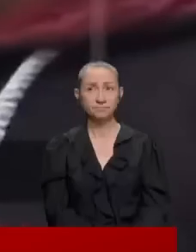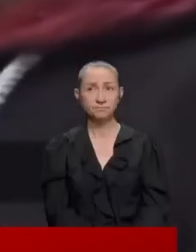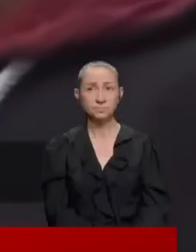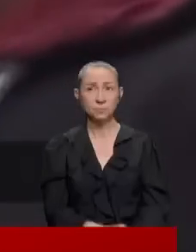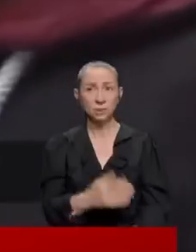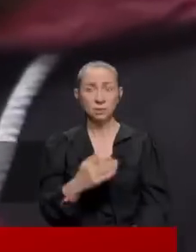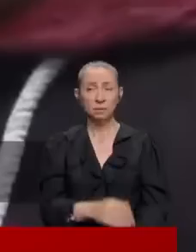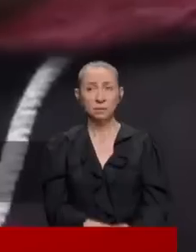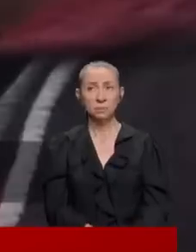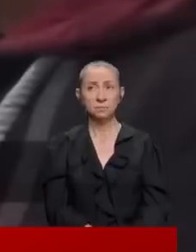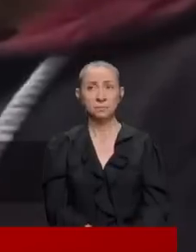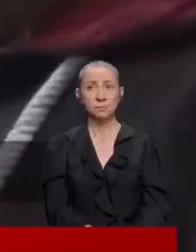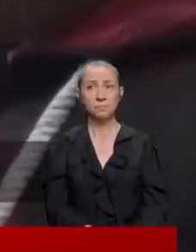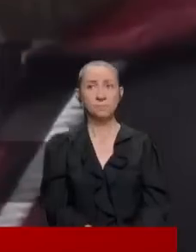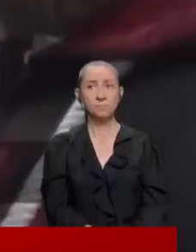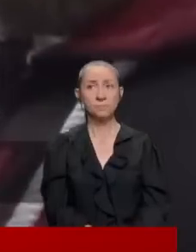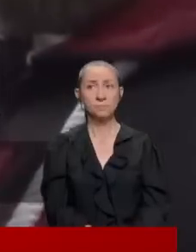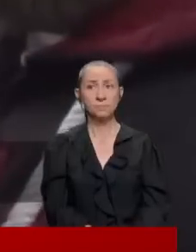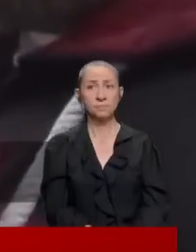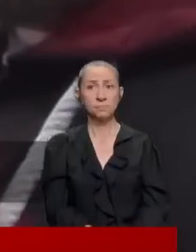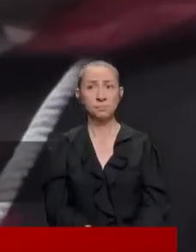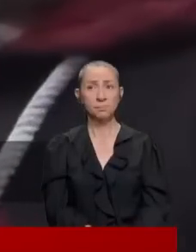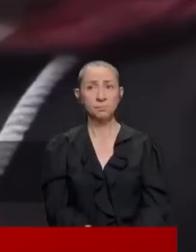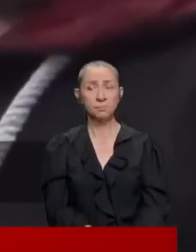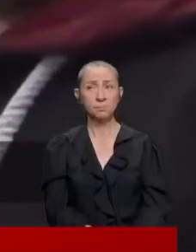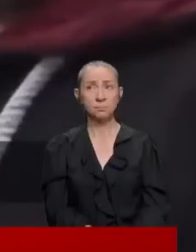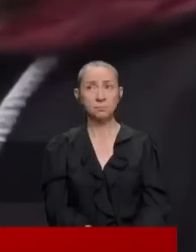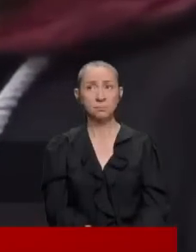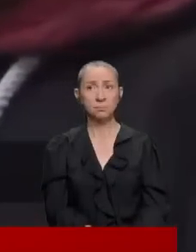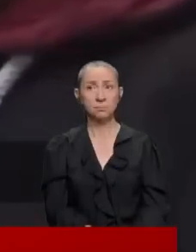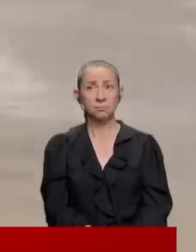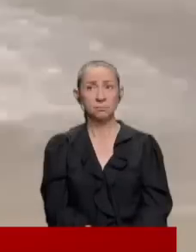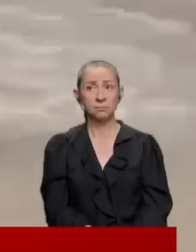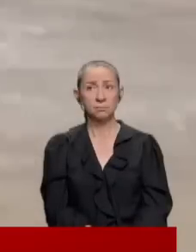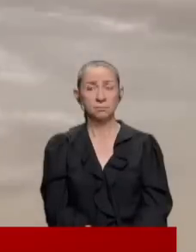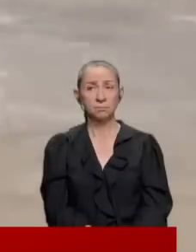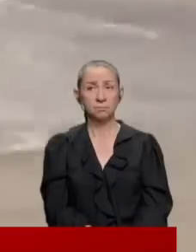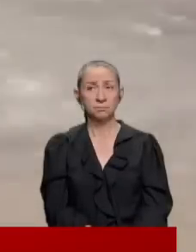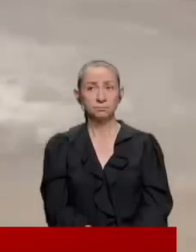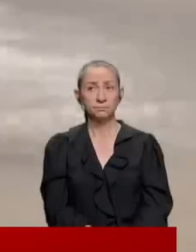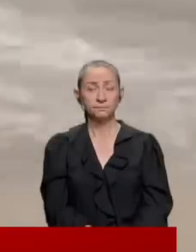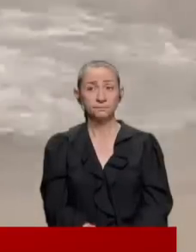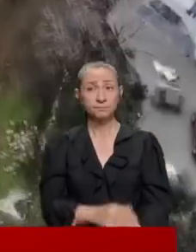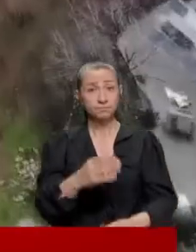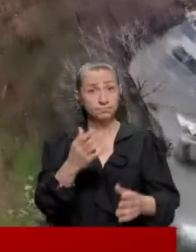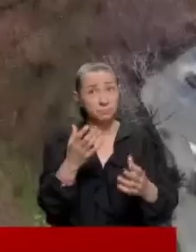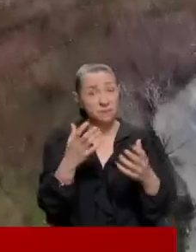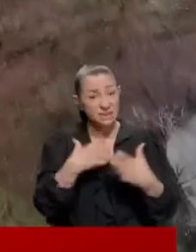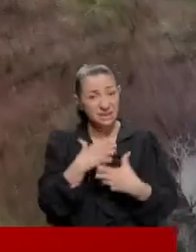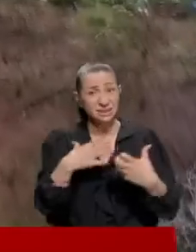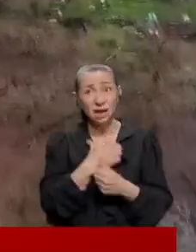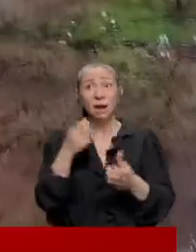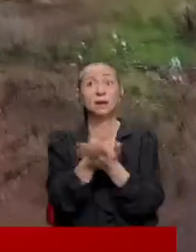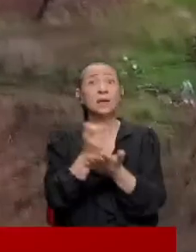Bir çıktım ki sel giriyor. Koca koca kayalar gelmiş. Yani bu kayaları ben ilk kez görüyorum burada. Acı üstüne acı